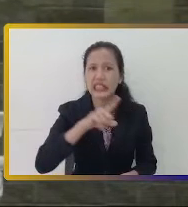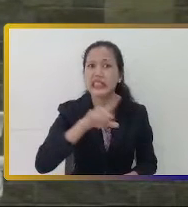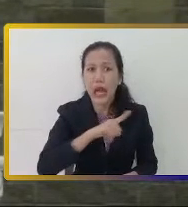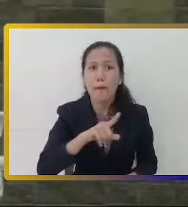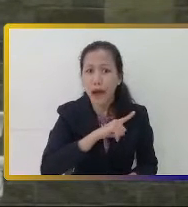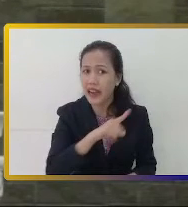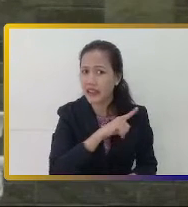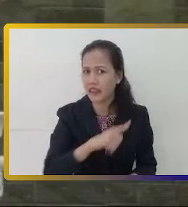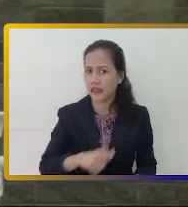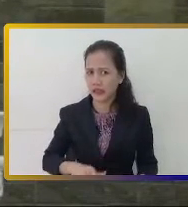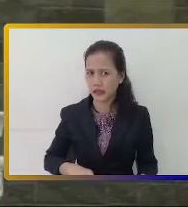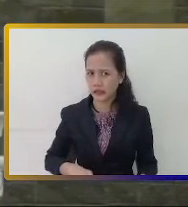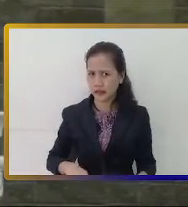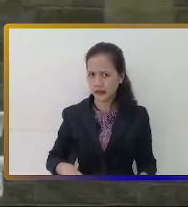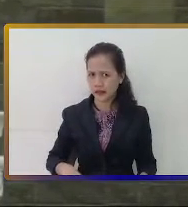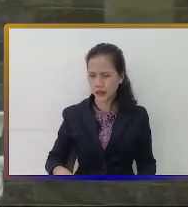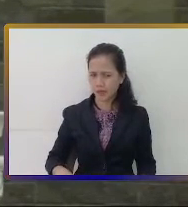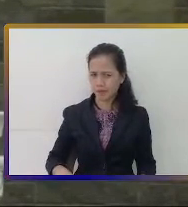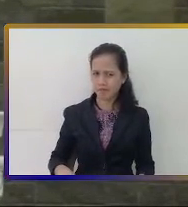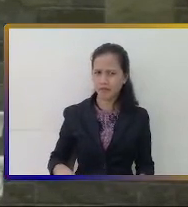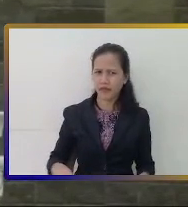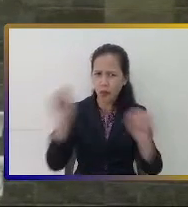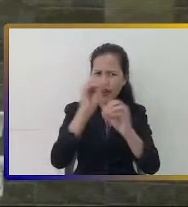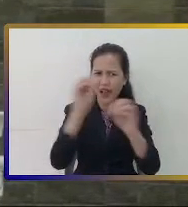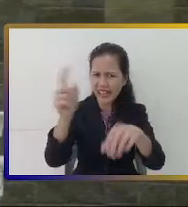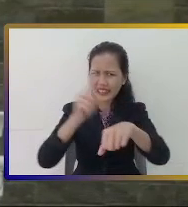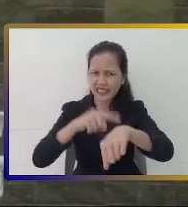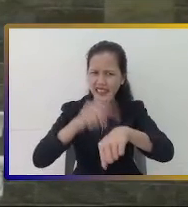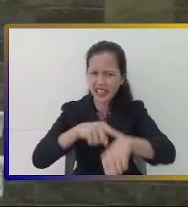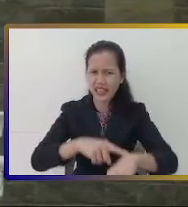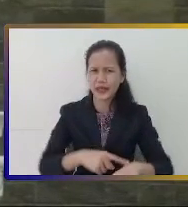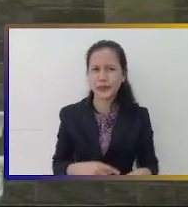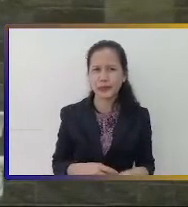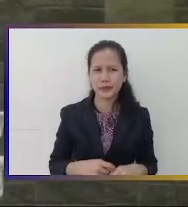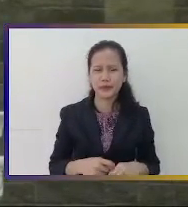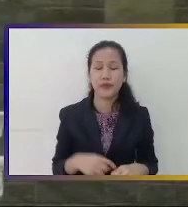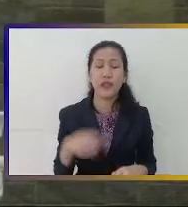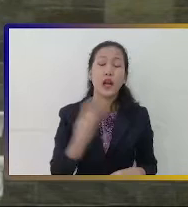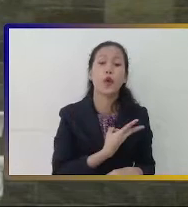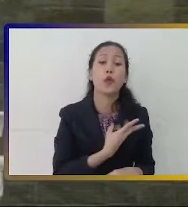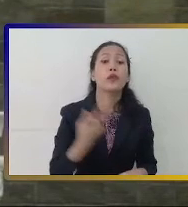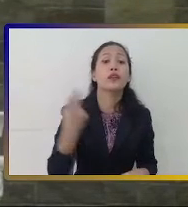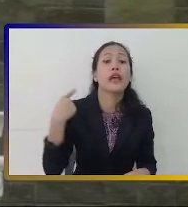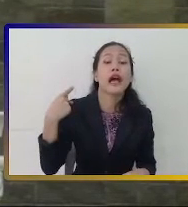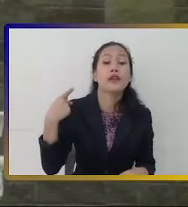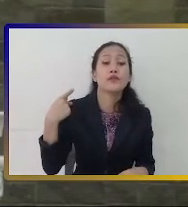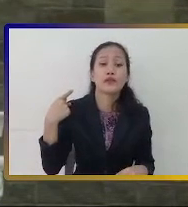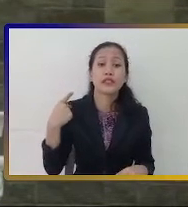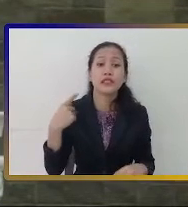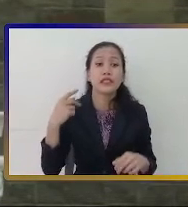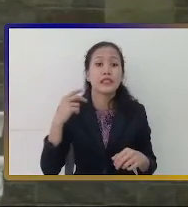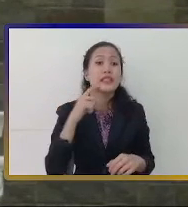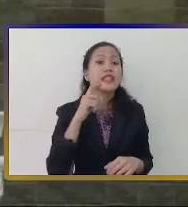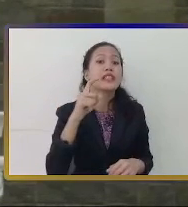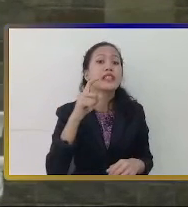Lack of time. Yung so-called time, kapatid. May kasiben po tayo eh. Time is gold. Hindi mo na pwedeng ibalik